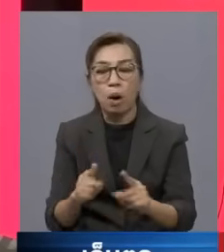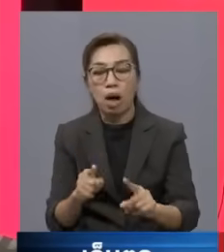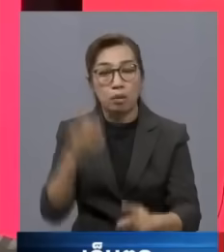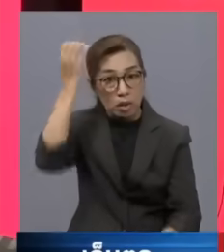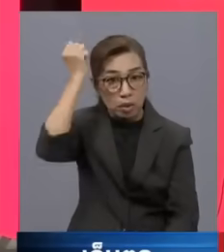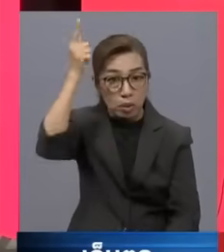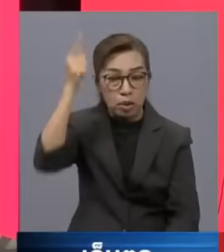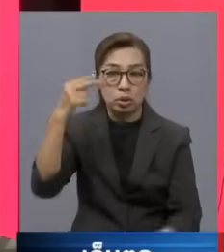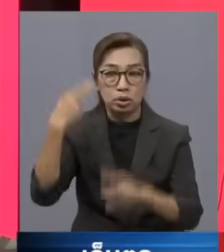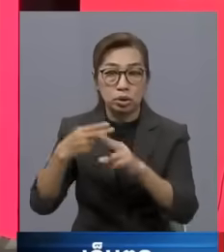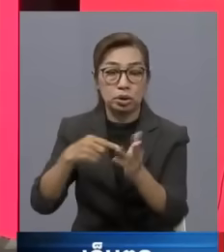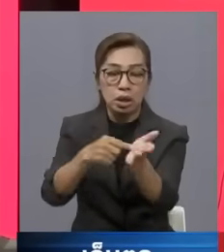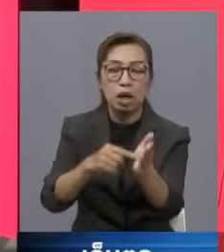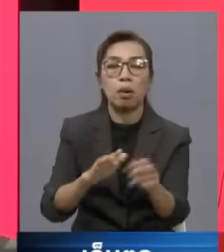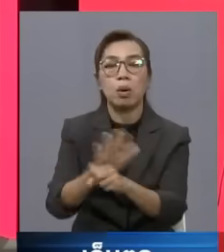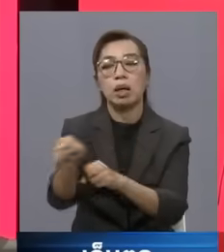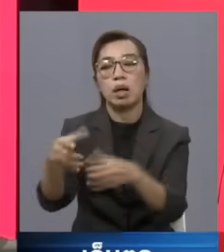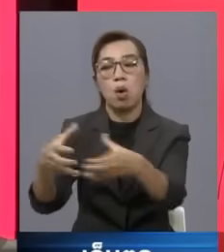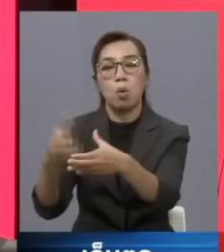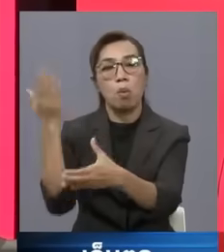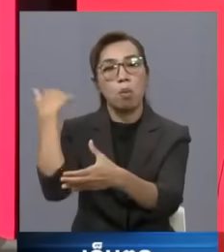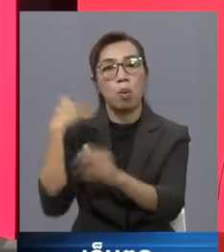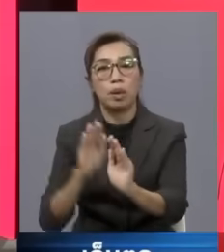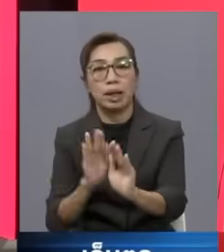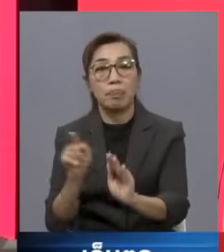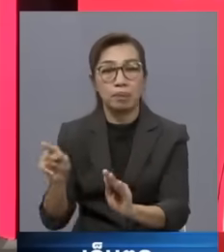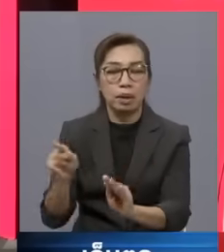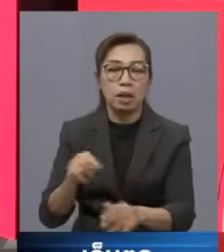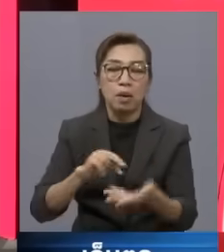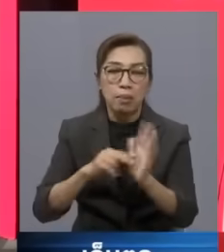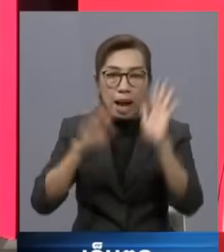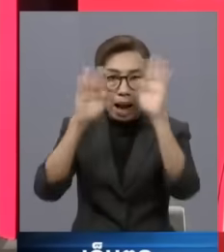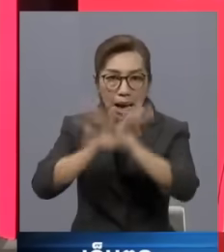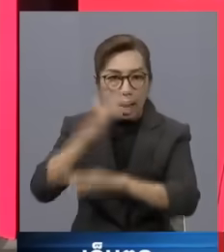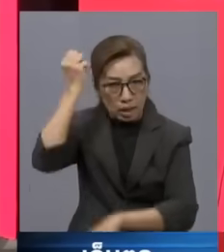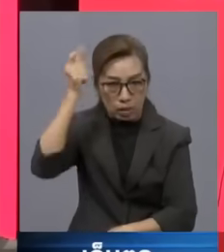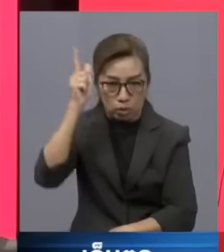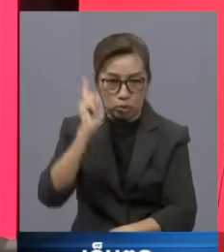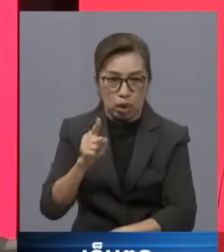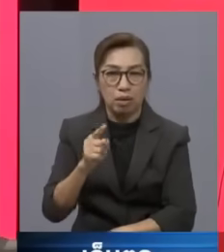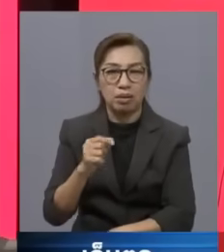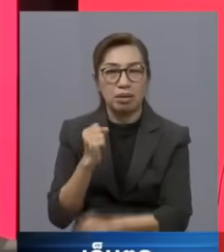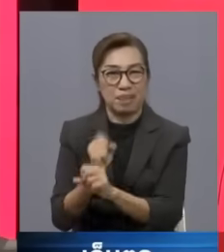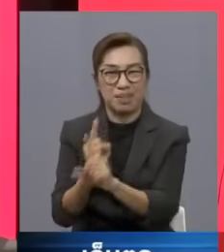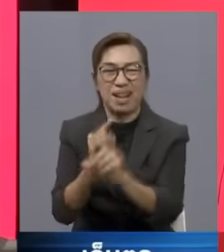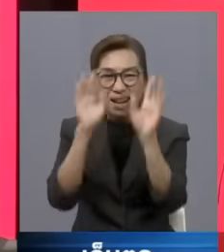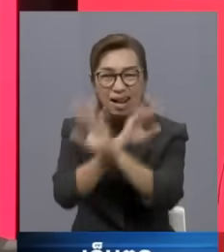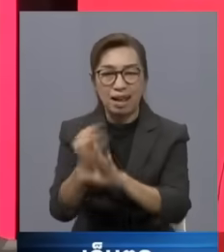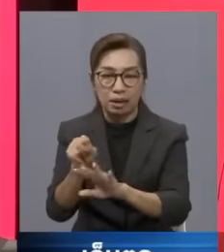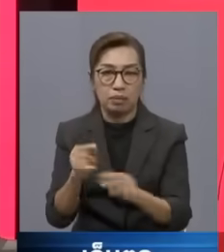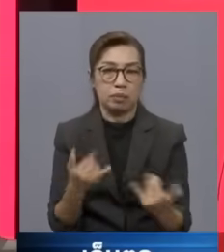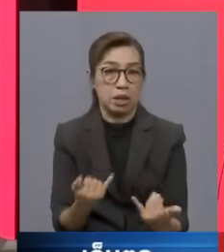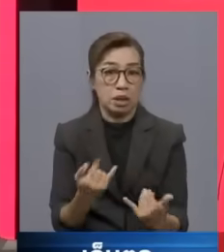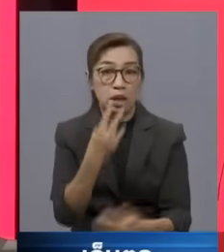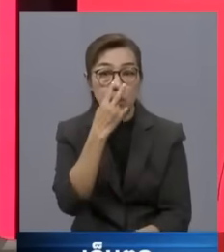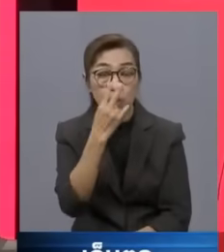อนุรักษ์นิยมที่เหมือนกับว่าเขาๆเปรียบเทียบเหมือนจะจับคุณอุ๊งมาเป็นตัวประกันอย่างเงี้ยนะครับแล้วก็ประเด็นก็คือมันมีความ